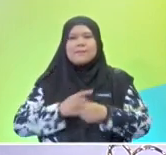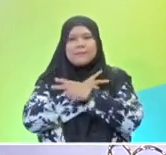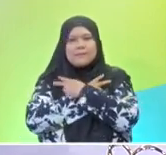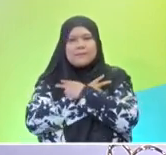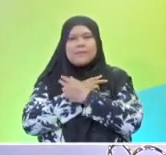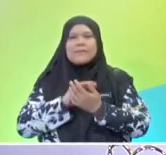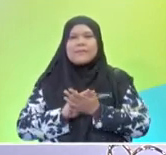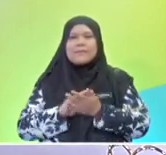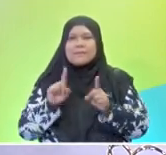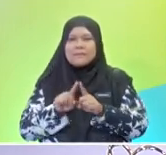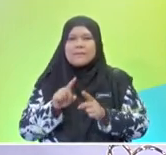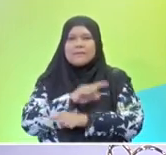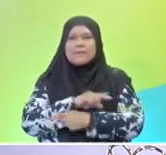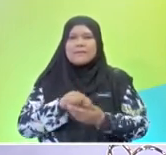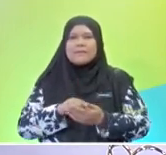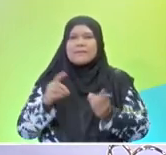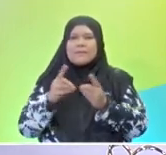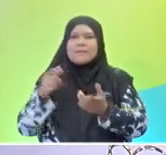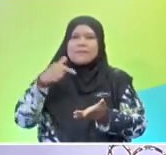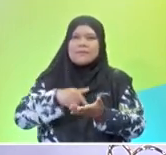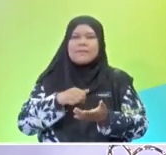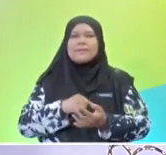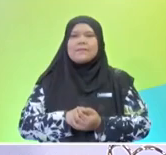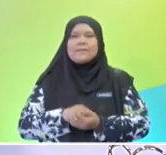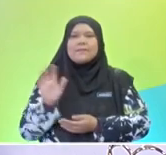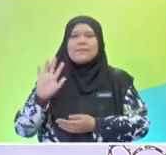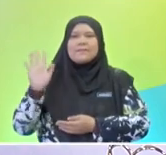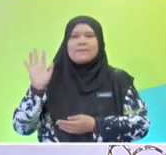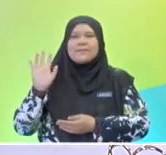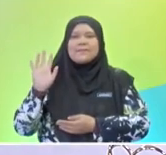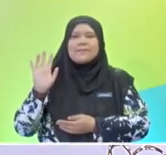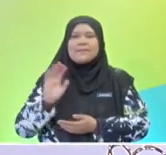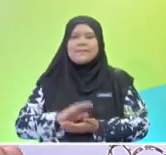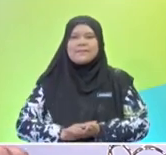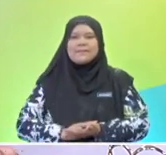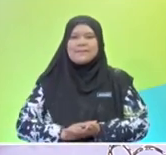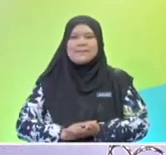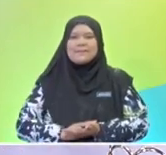hari ini. Nantikan harap kita jumpa lagi di Didik TV KPM. Bye semua. Dan sambung lukis.